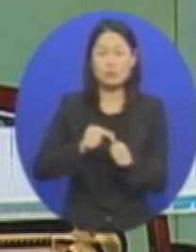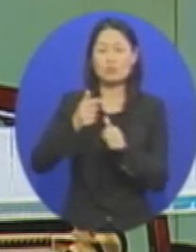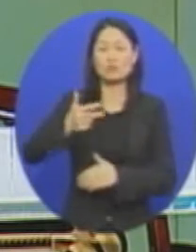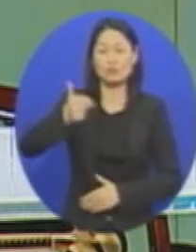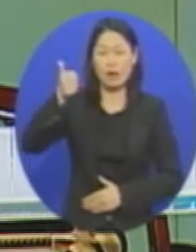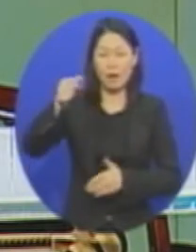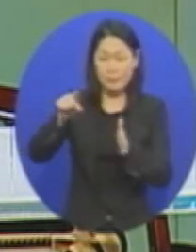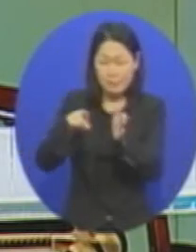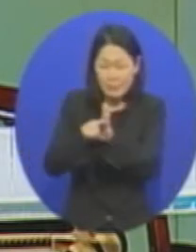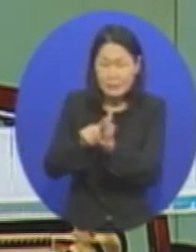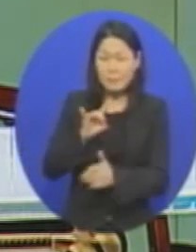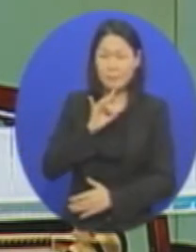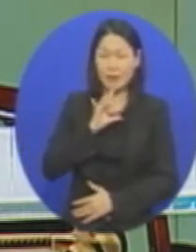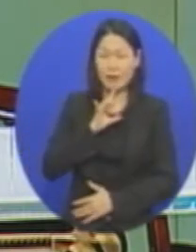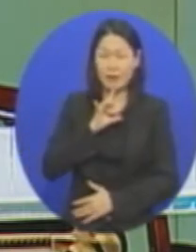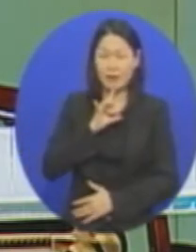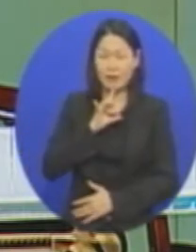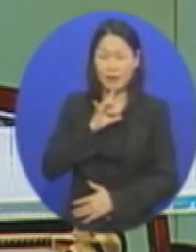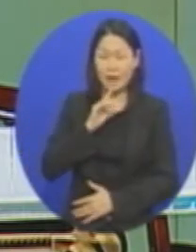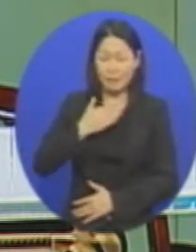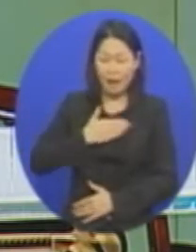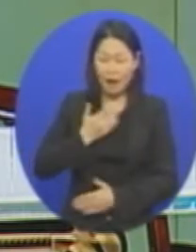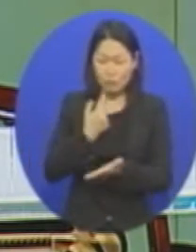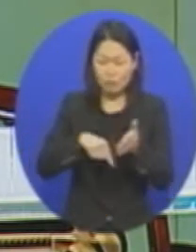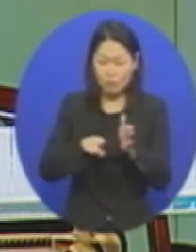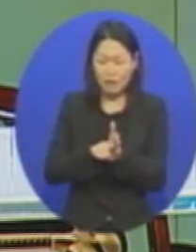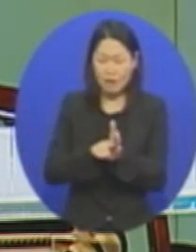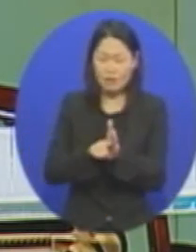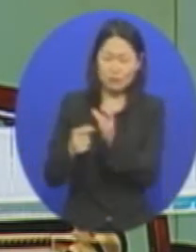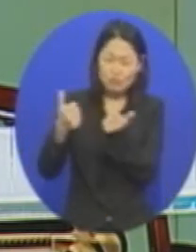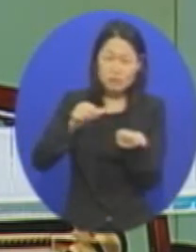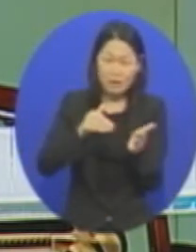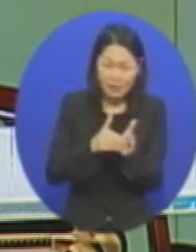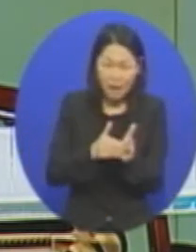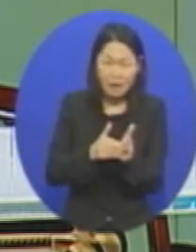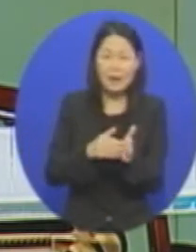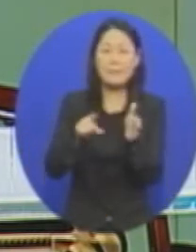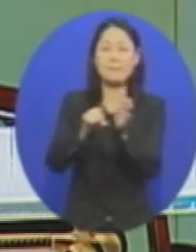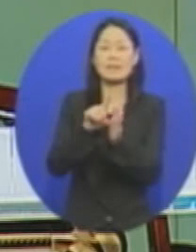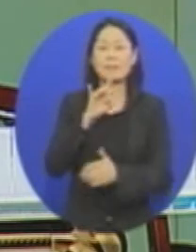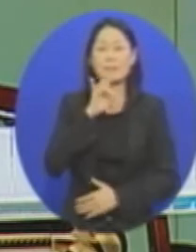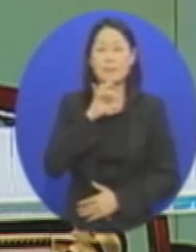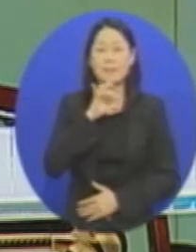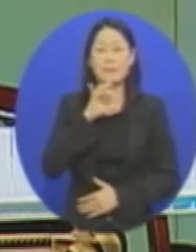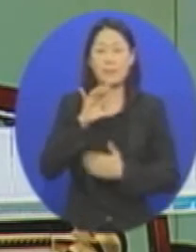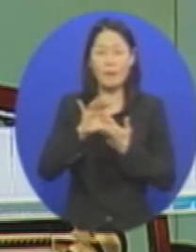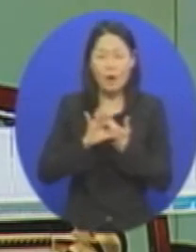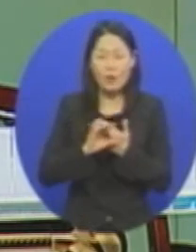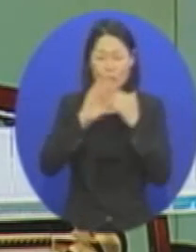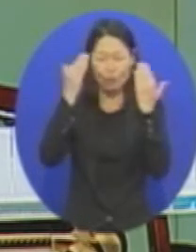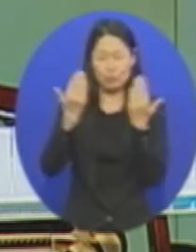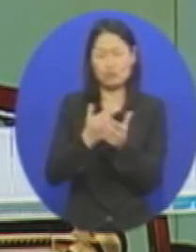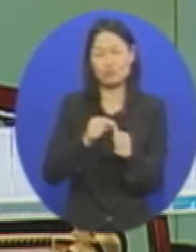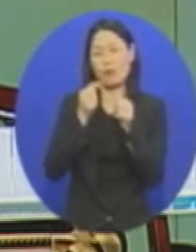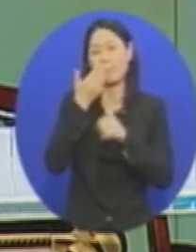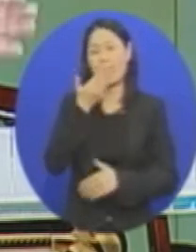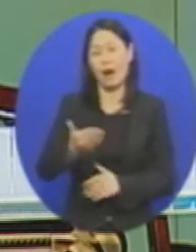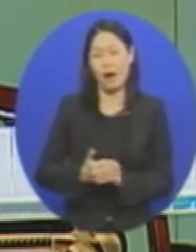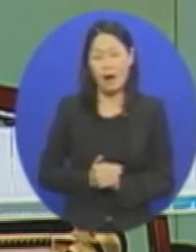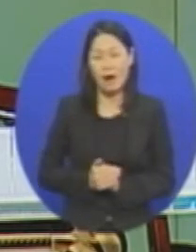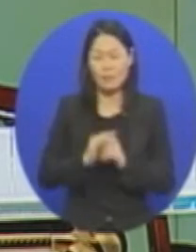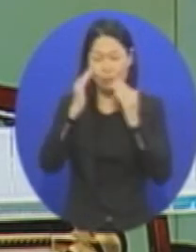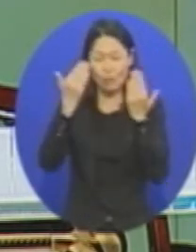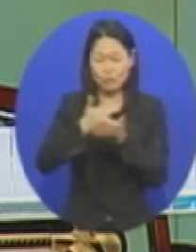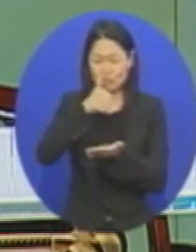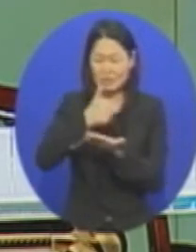믿기만 하면 나 위해 죽으셨다 고 믿기만 하면 그러면 다 구원 받게 됐어요 모든